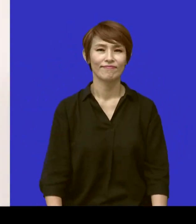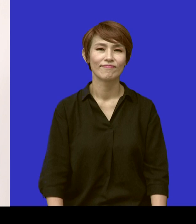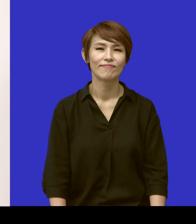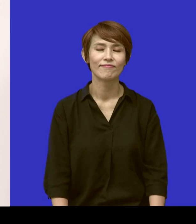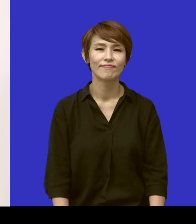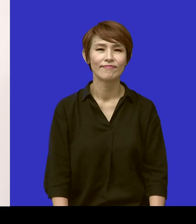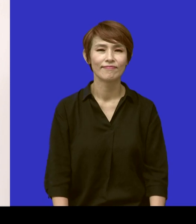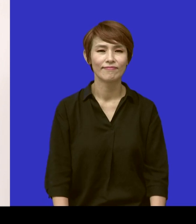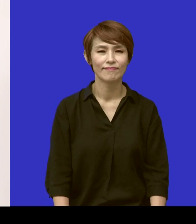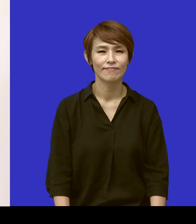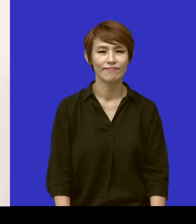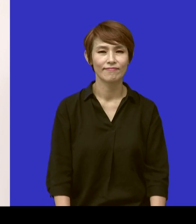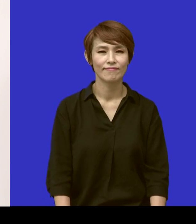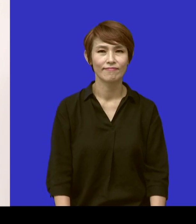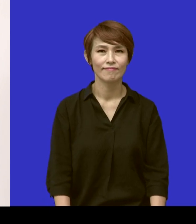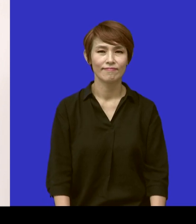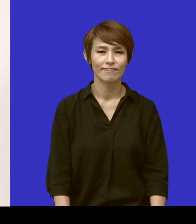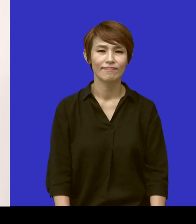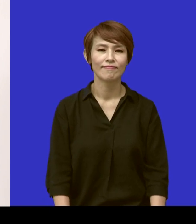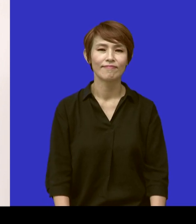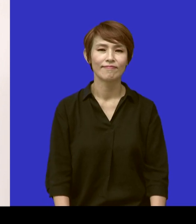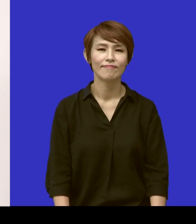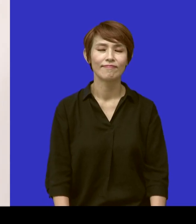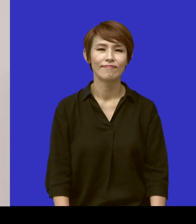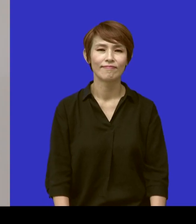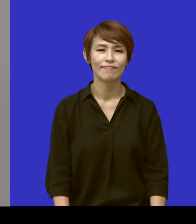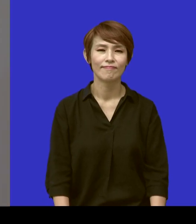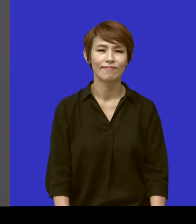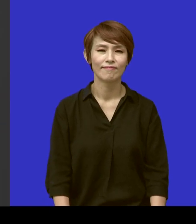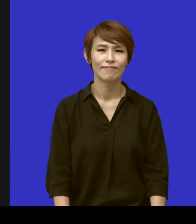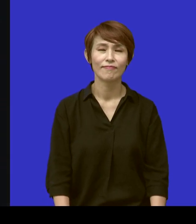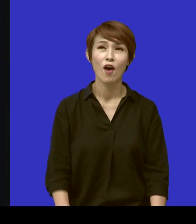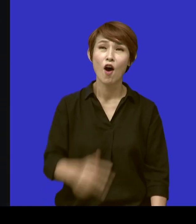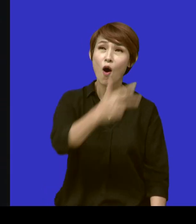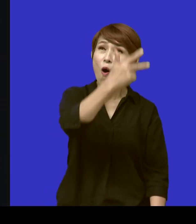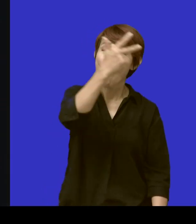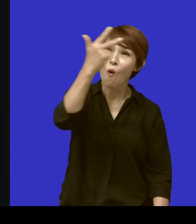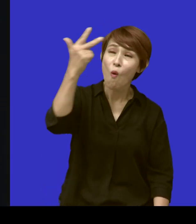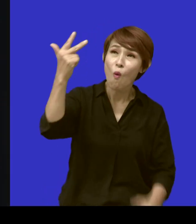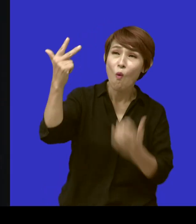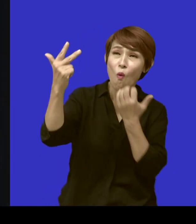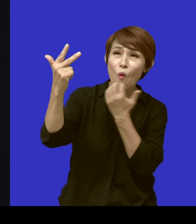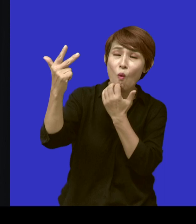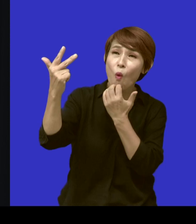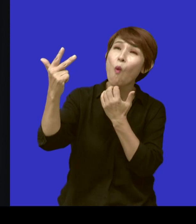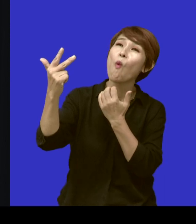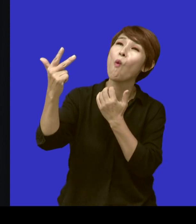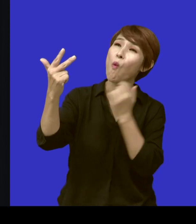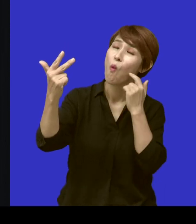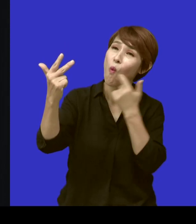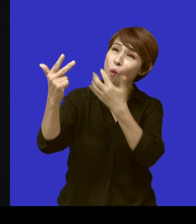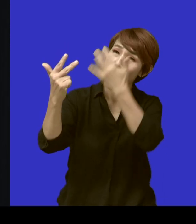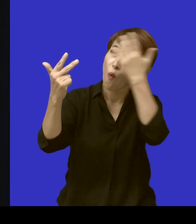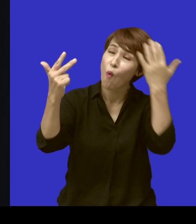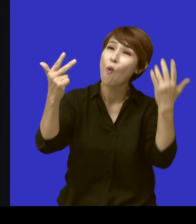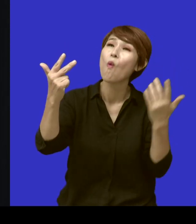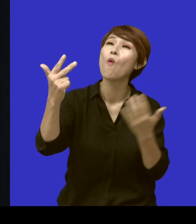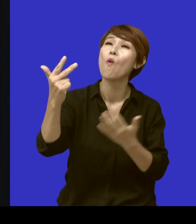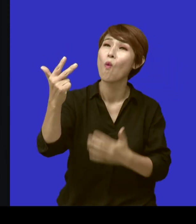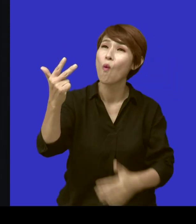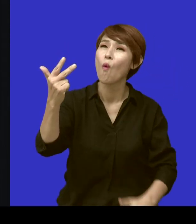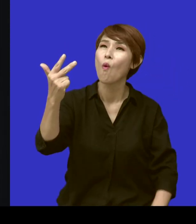이렇게 피어올랐던 기억이 납니다. 그래서 무지개 색이 저렇구나 아름답구나 했던 그